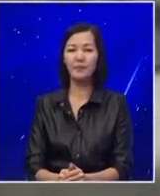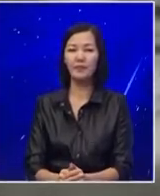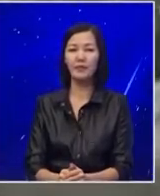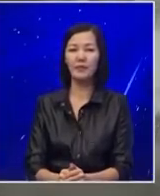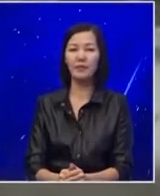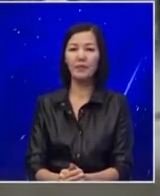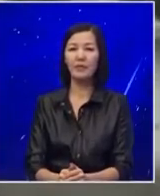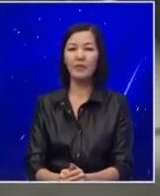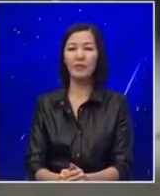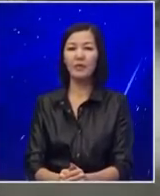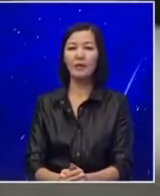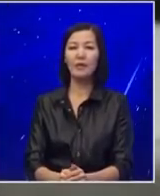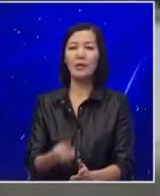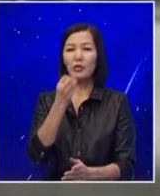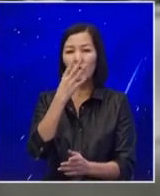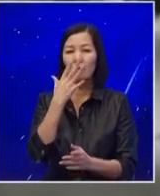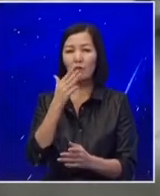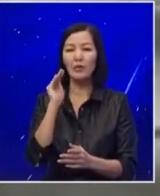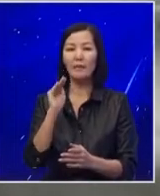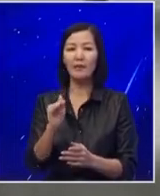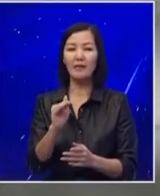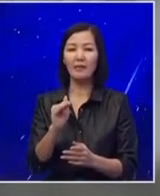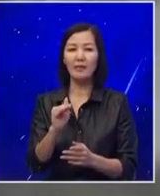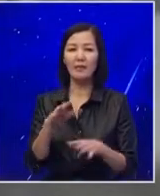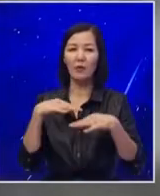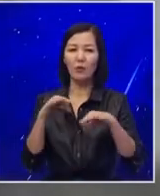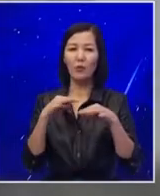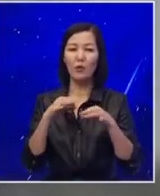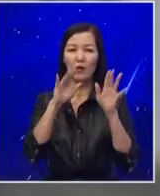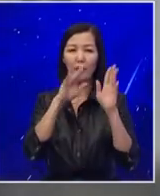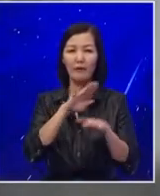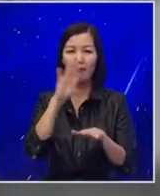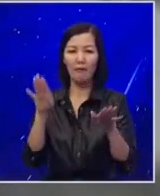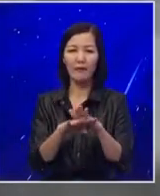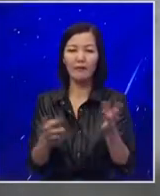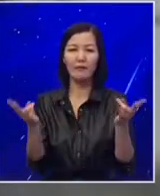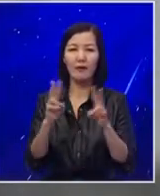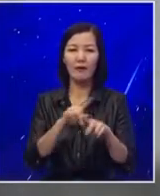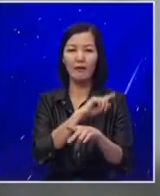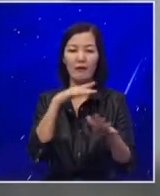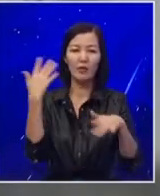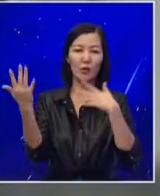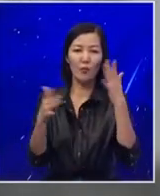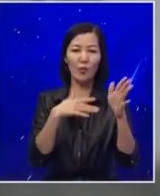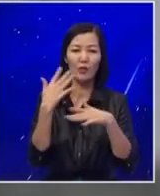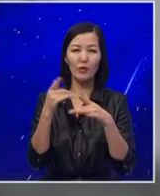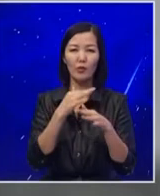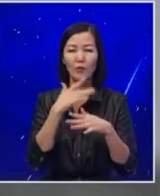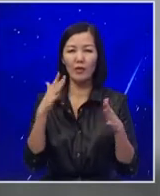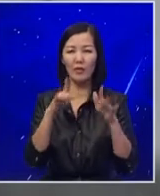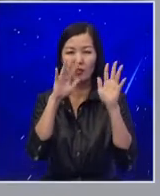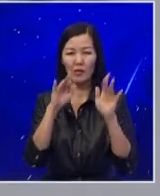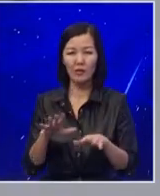Жолда өткен бір күн. Жапонияда мыңнан астам көлік қар құрсауында қалды. Түнде соққан қатты боран тас жолдың бірнеше шақырымын басып